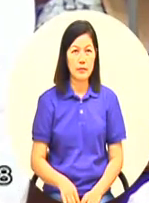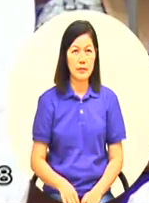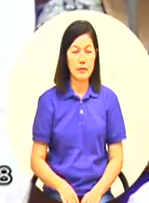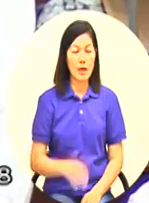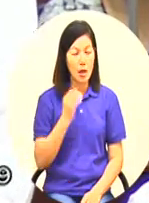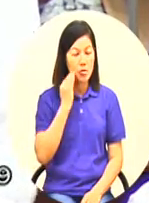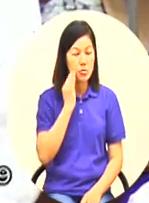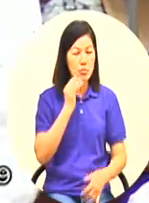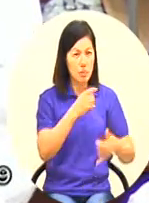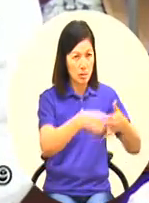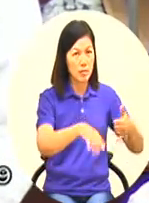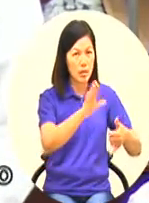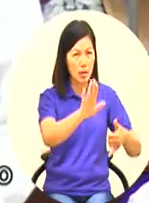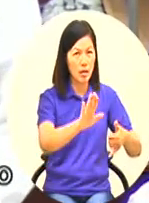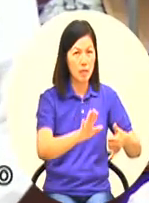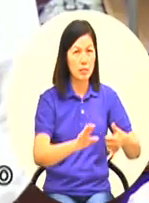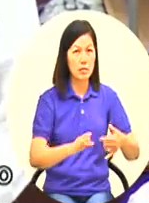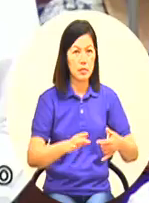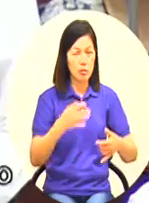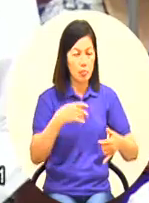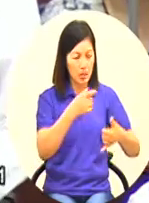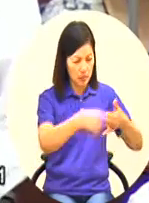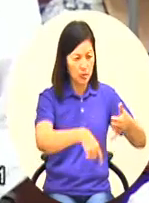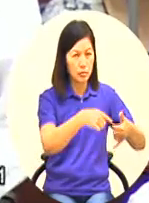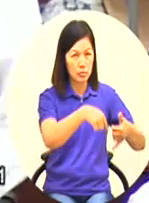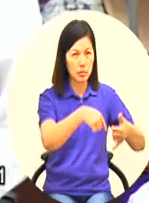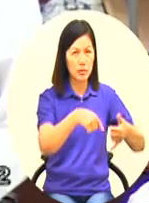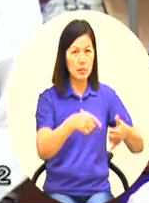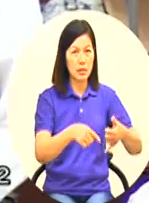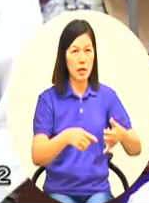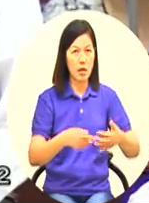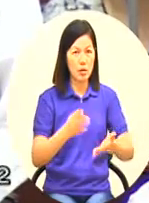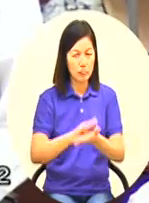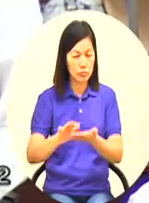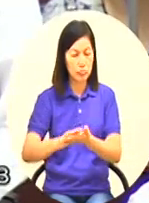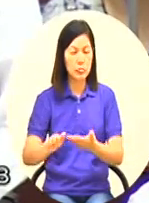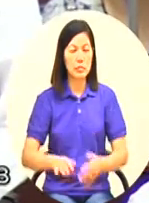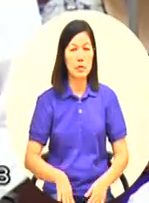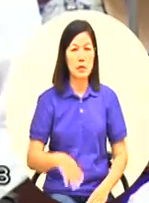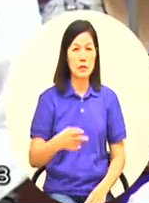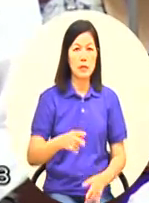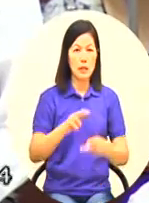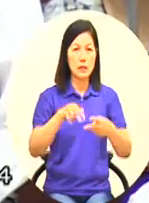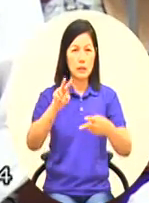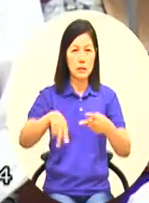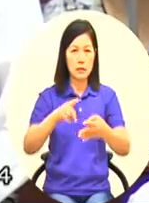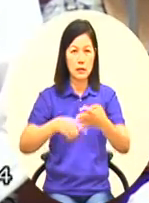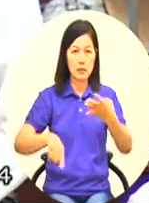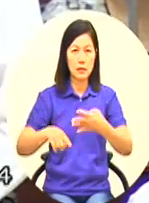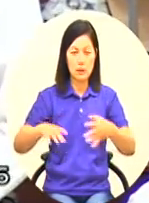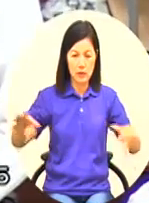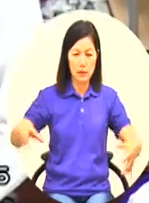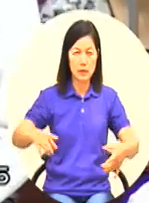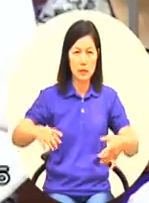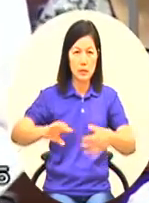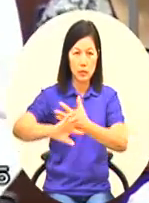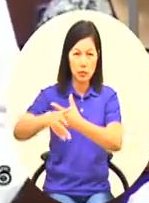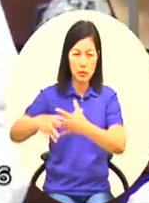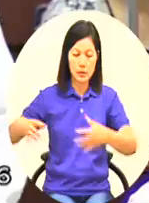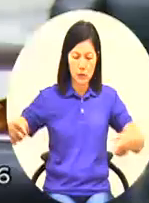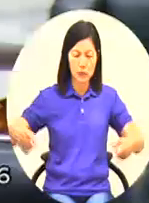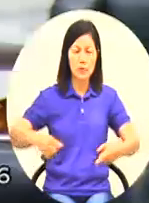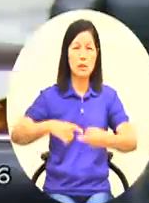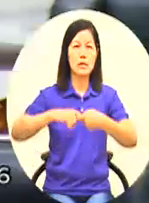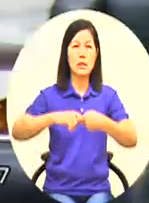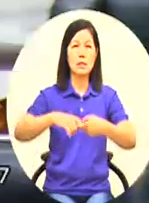跟我们大队联系，我们会个案处理，我们会跟刑事警察局啊，跟国际啊来接轨合作。报告完毕。 好